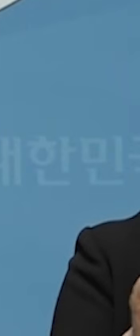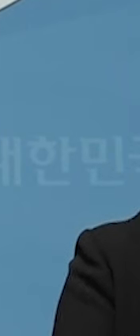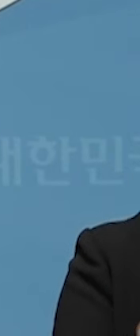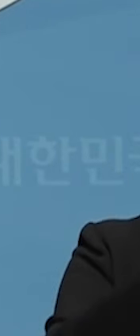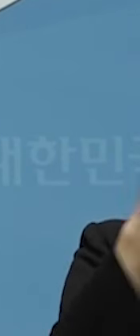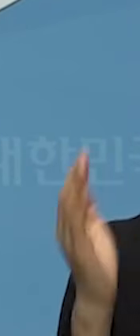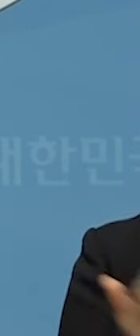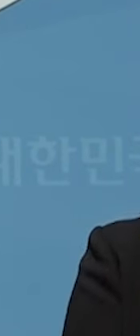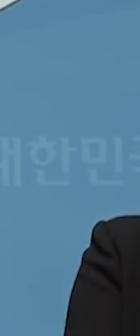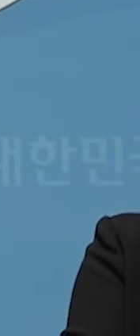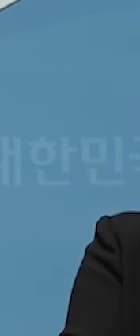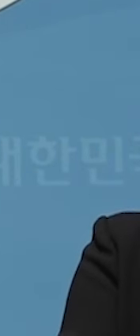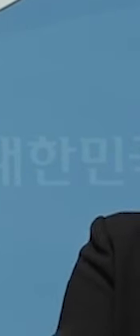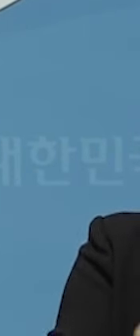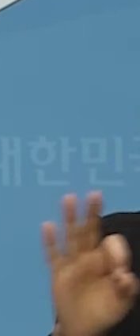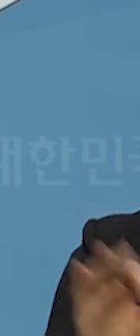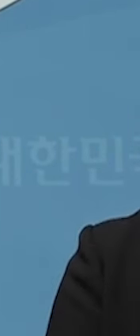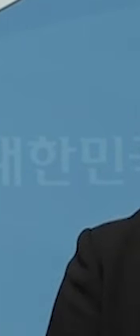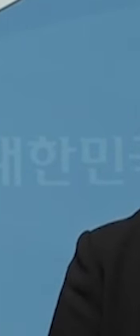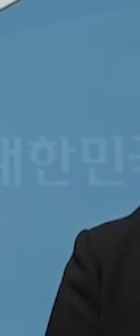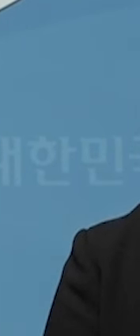전반에 사용되었습니다.